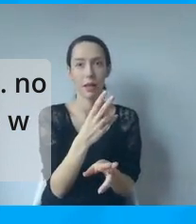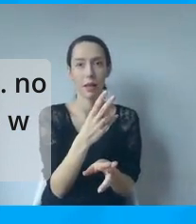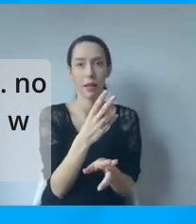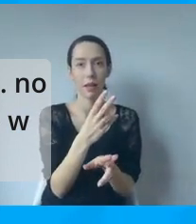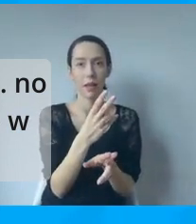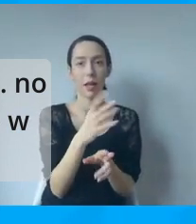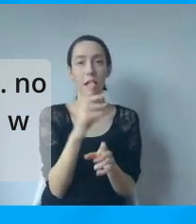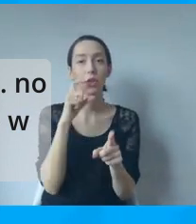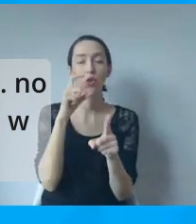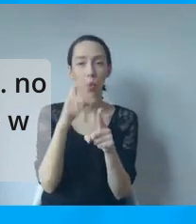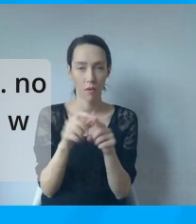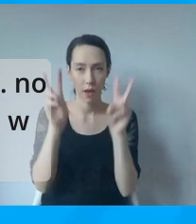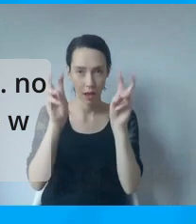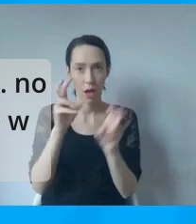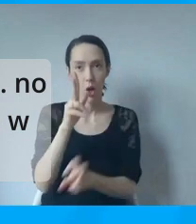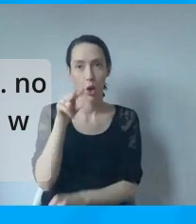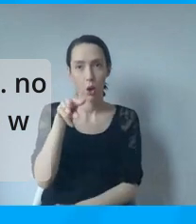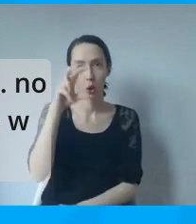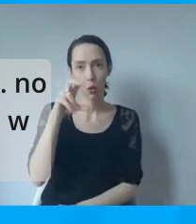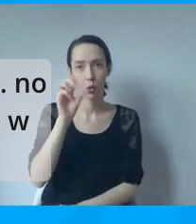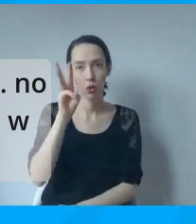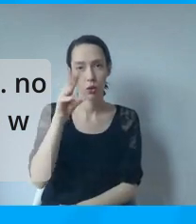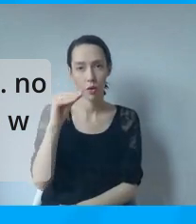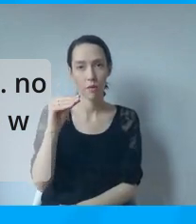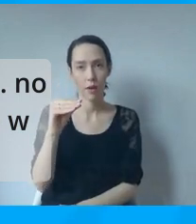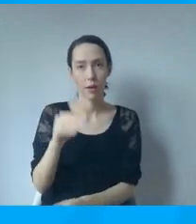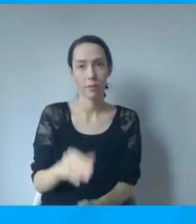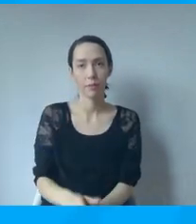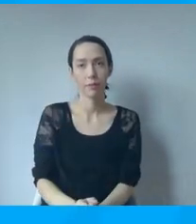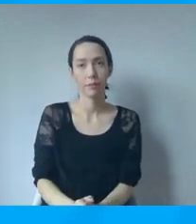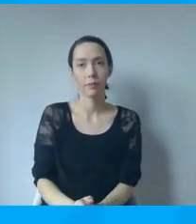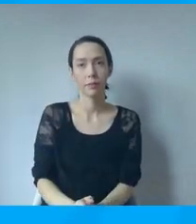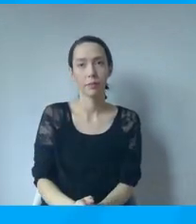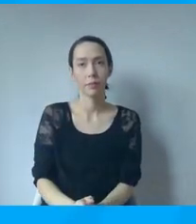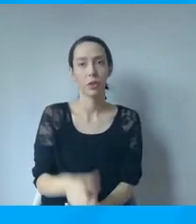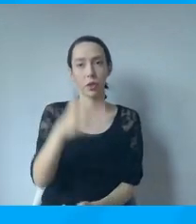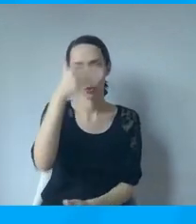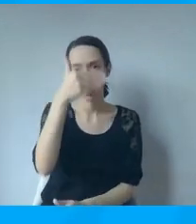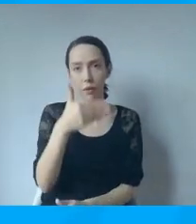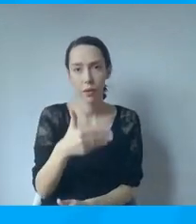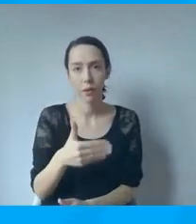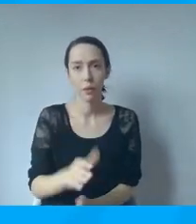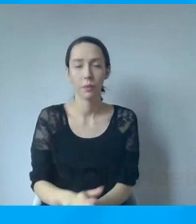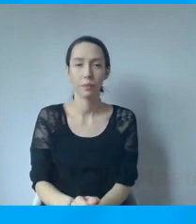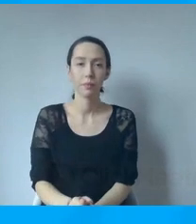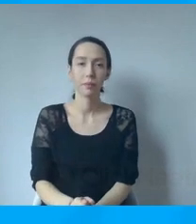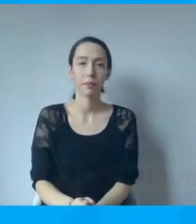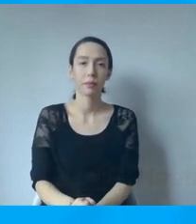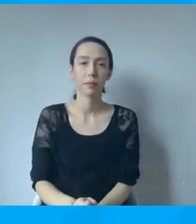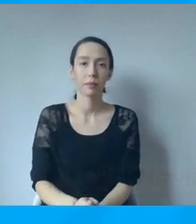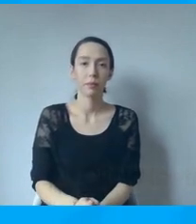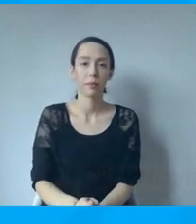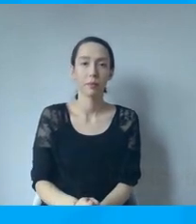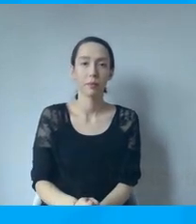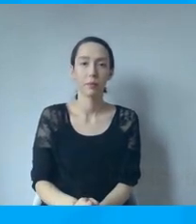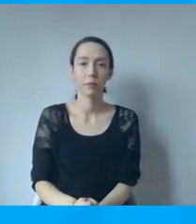na po prostu słowa kluczowe w profilu, nie we wpisach. Także warto je sobie wrzucić do profilu. Czy